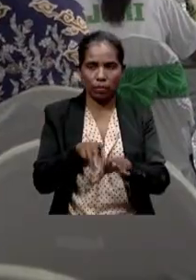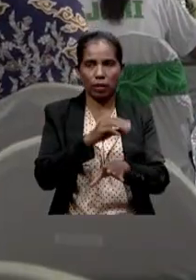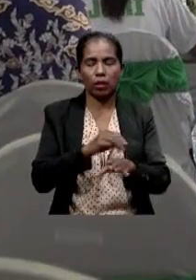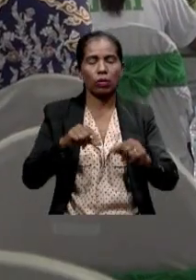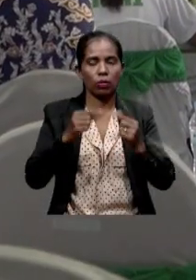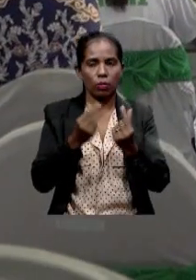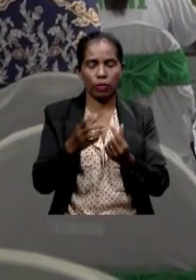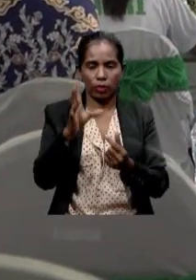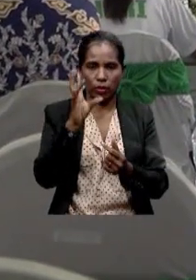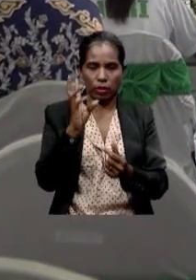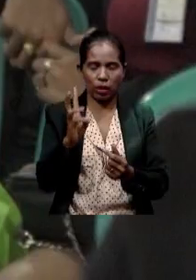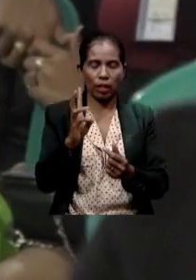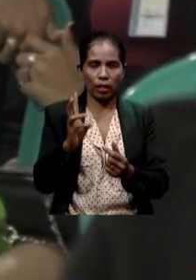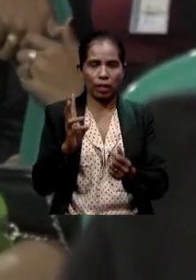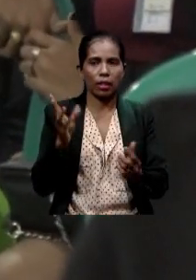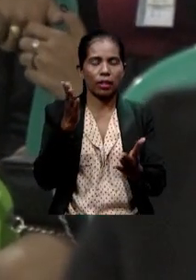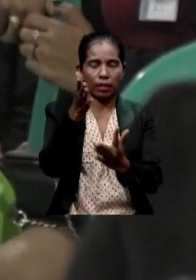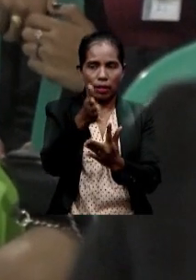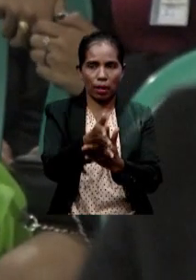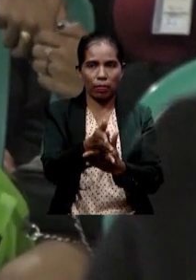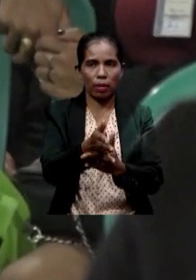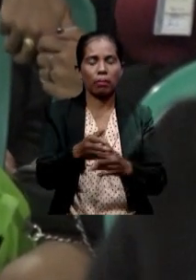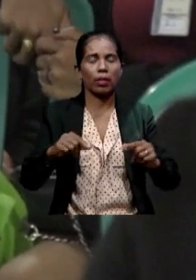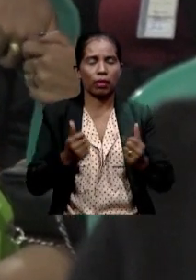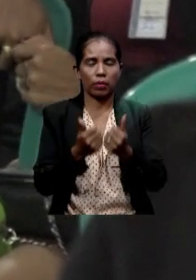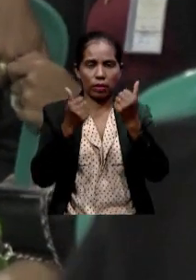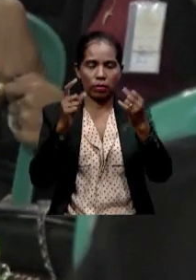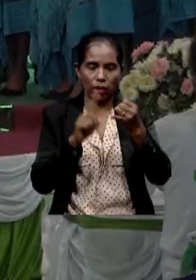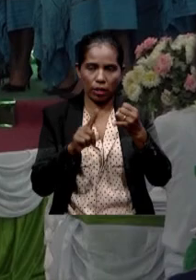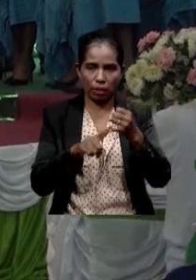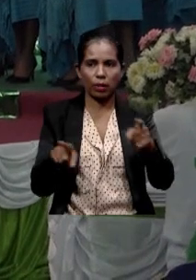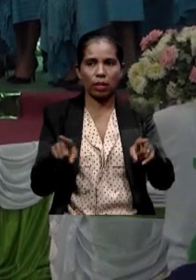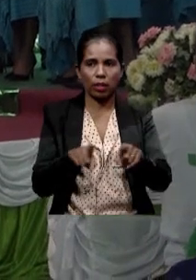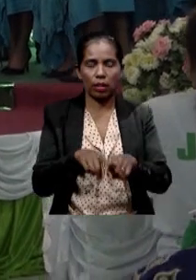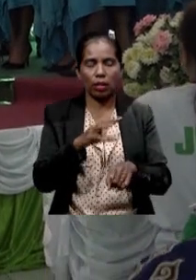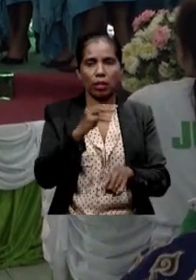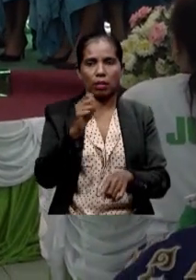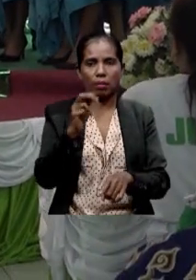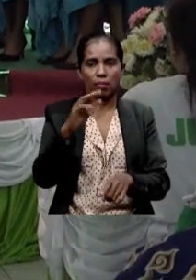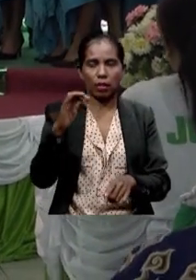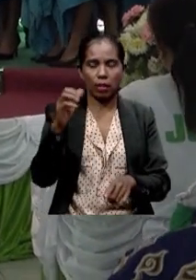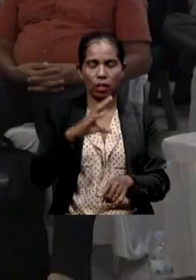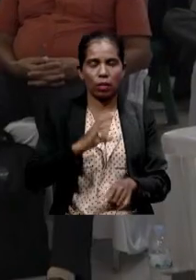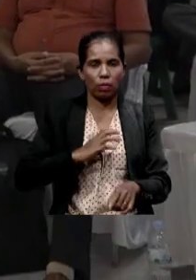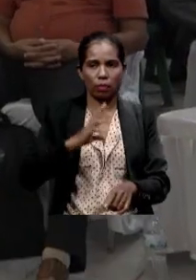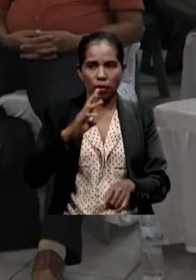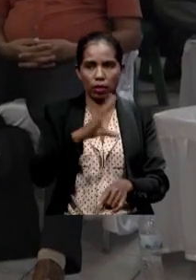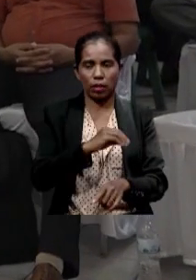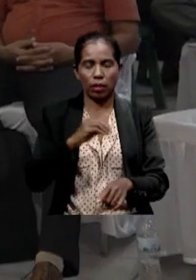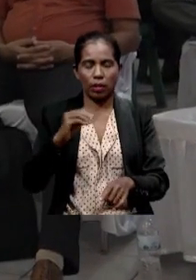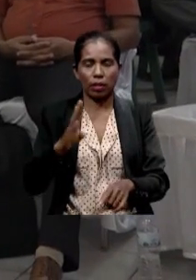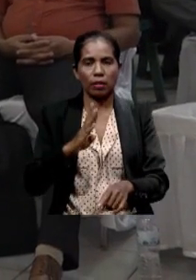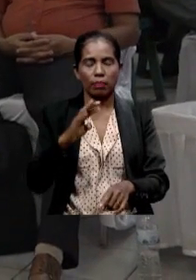nen passa ba grande final. Equipa nebe passa ba grande final makanesan coral Maria Auxiliadora Kumoro. Coral